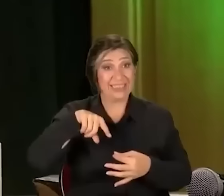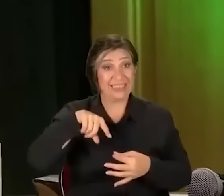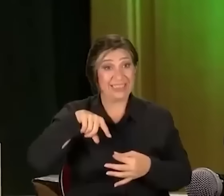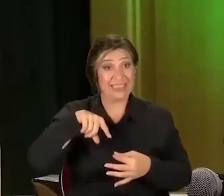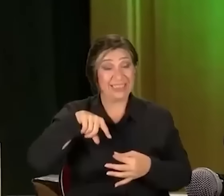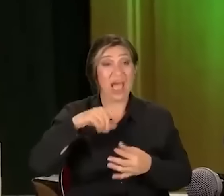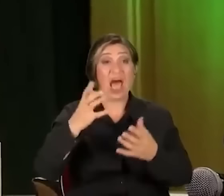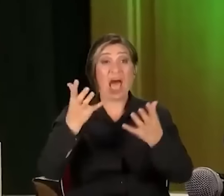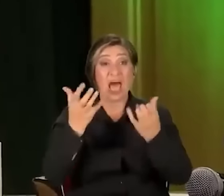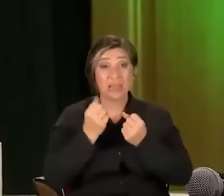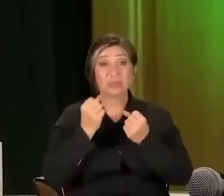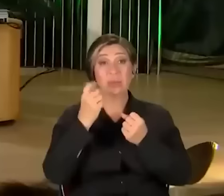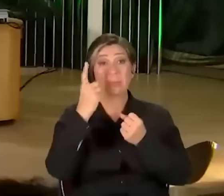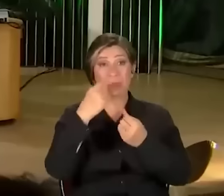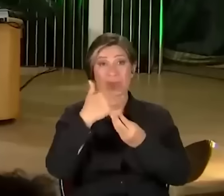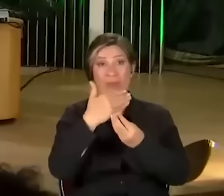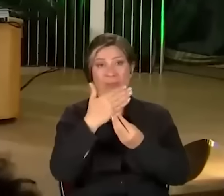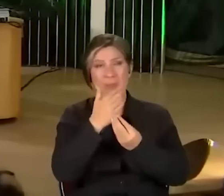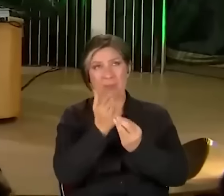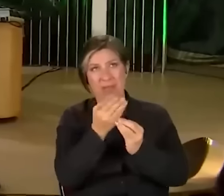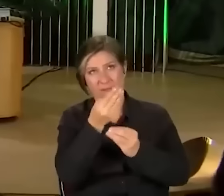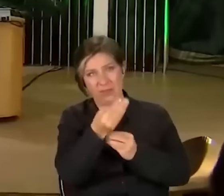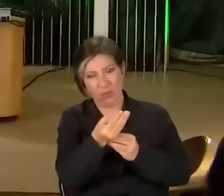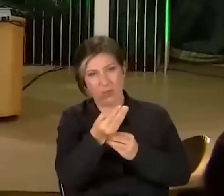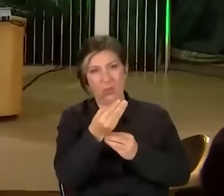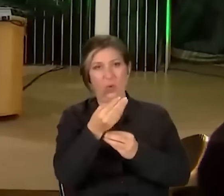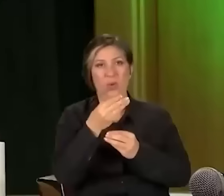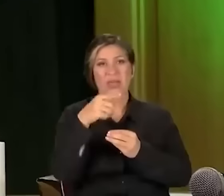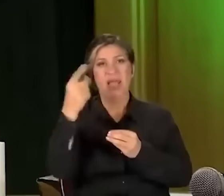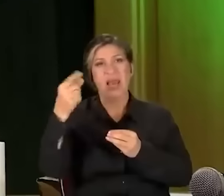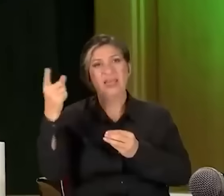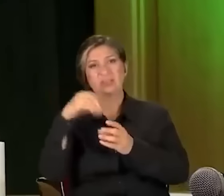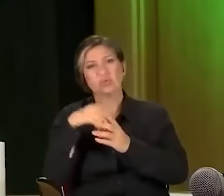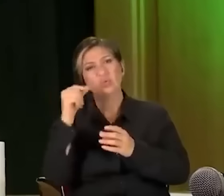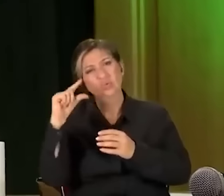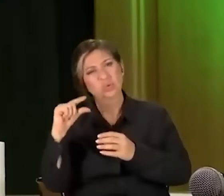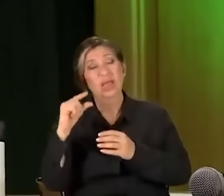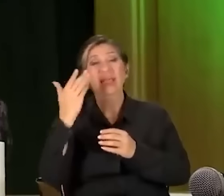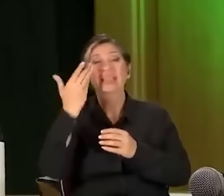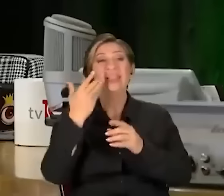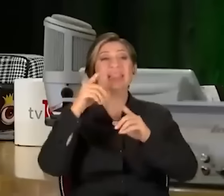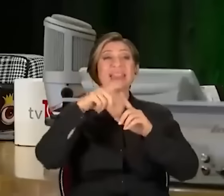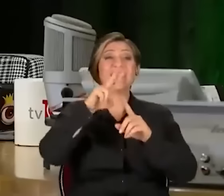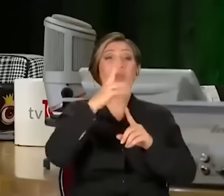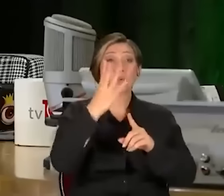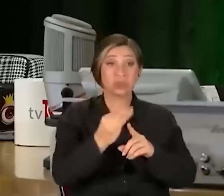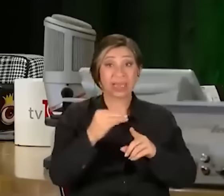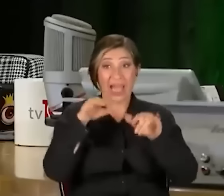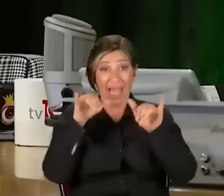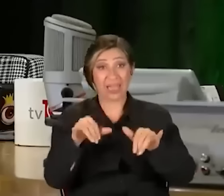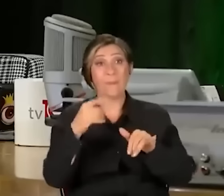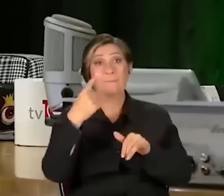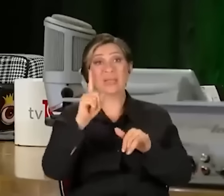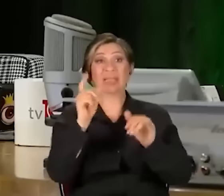alabileceği bir aslan payı veriyor. Aslında diğerleri evet. için çok düşük bu. aynı izlenme televizyonda olsaydı ben de